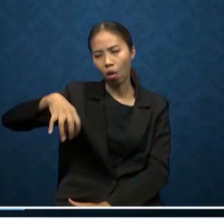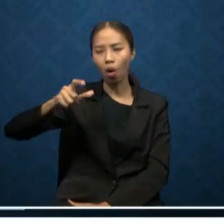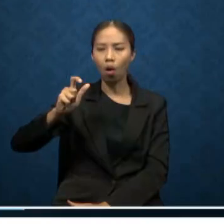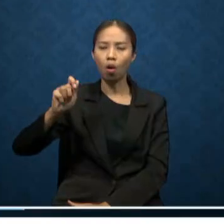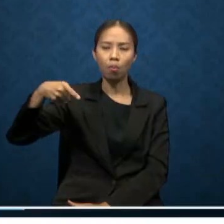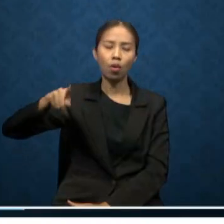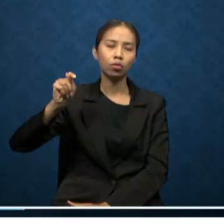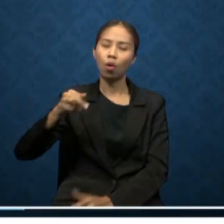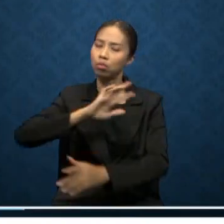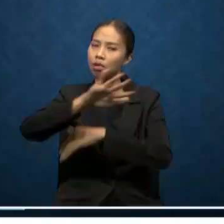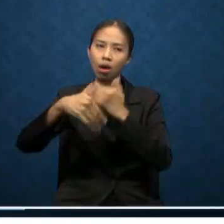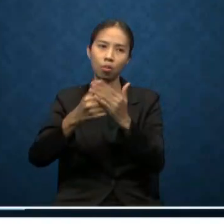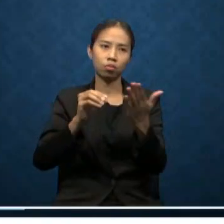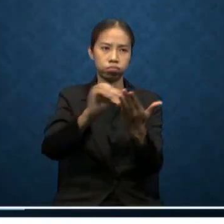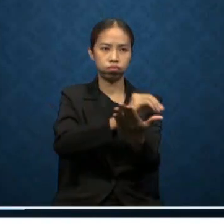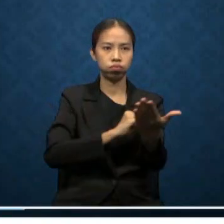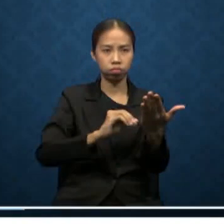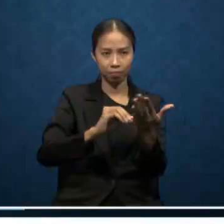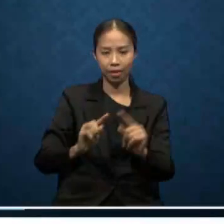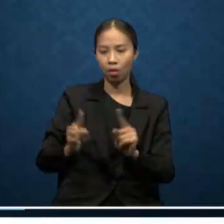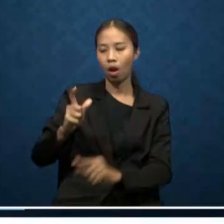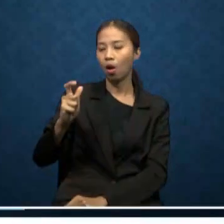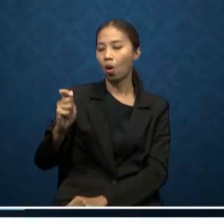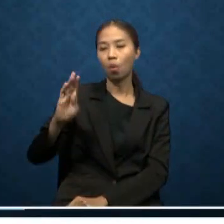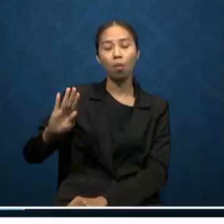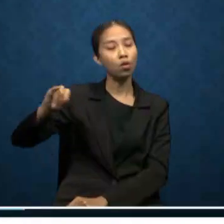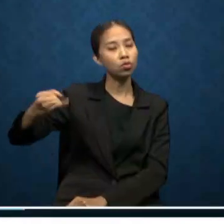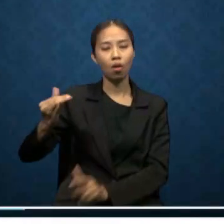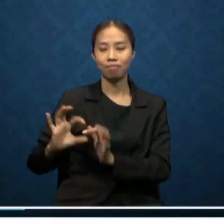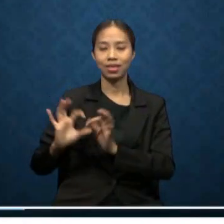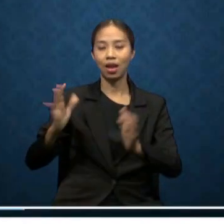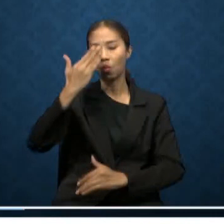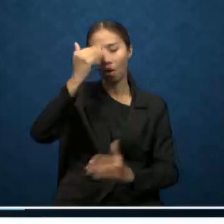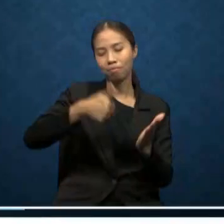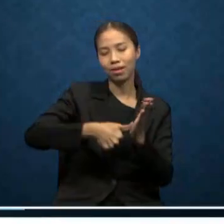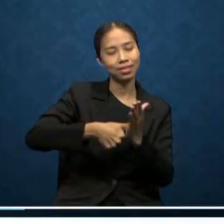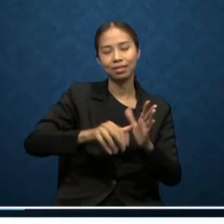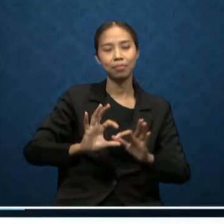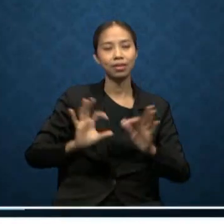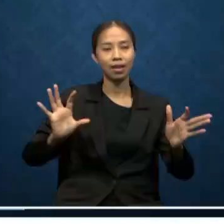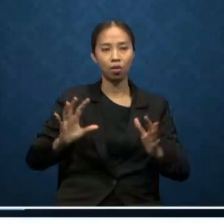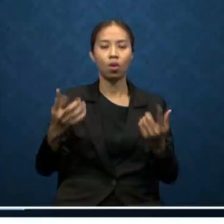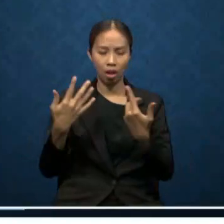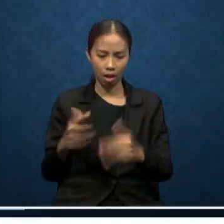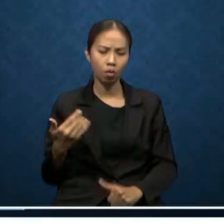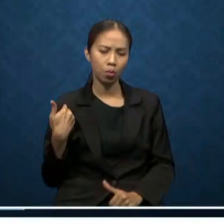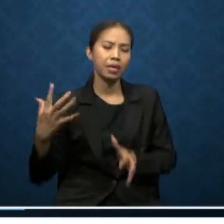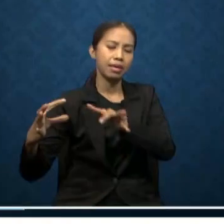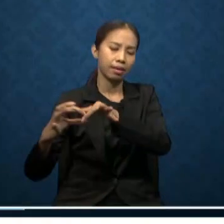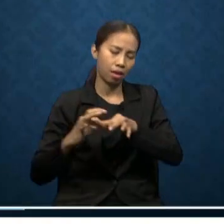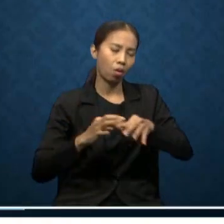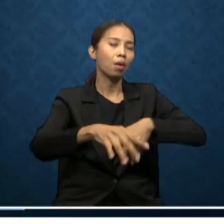4 แ่งยกเว้นเอาบาจอซึไมมีหน้าที่ในกเกบภาษีนี้แล้เกี่ยวข้กพี่นปัญชนทกประเทศ